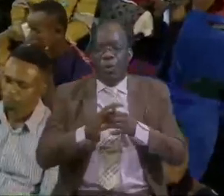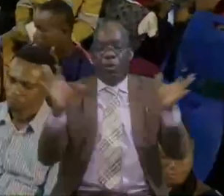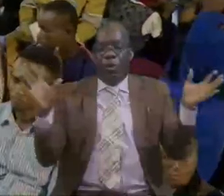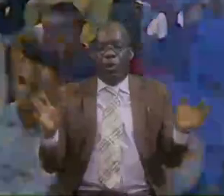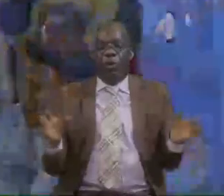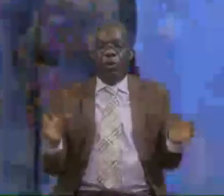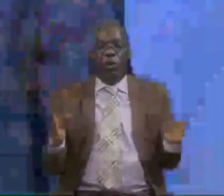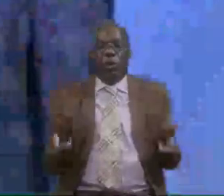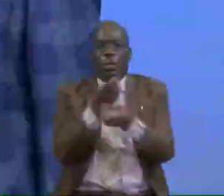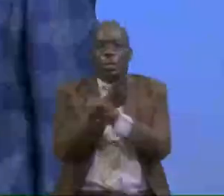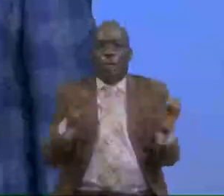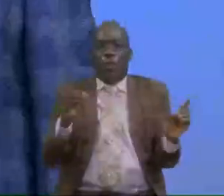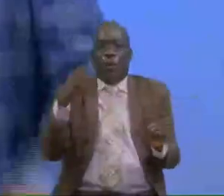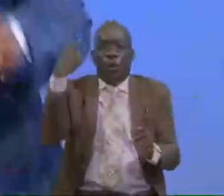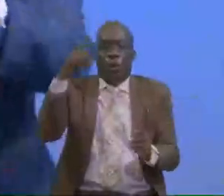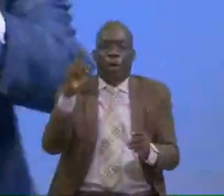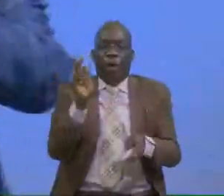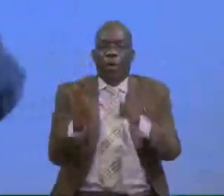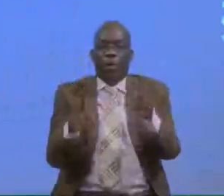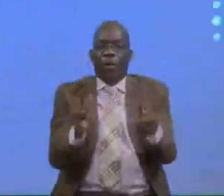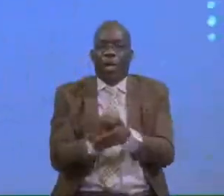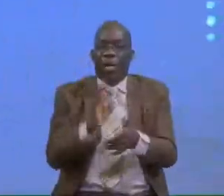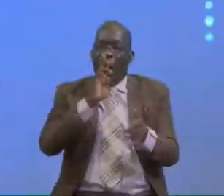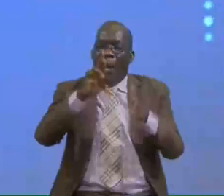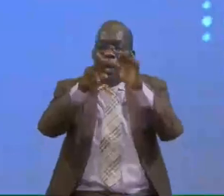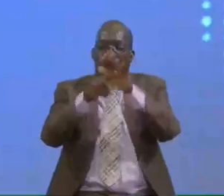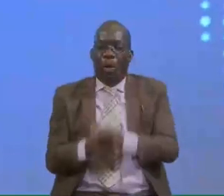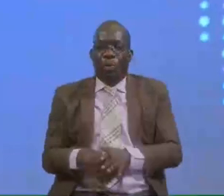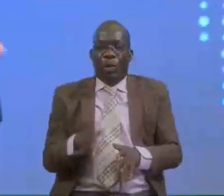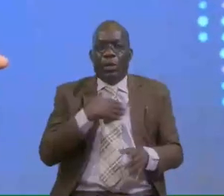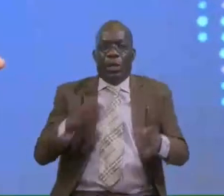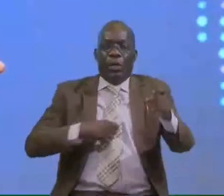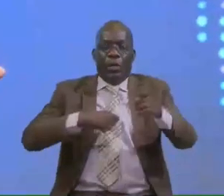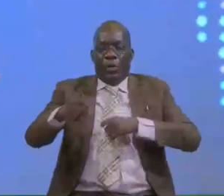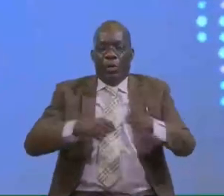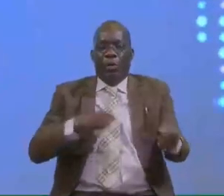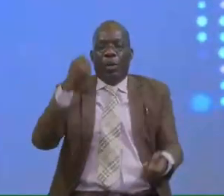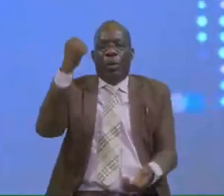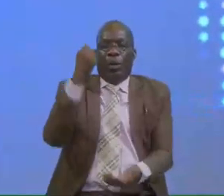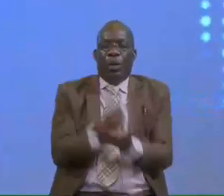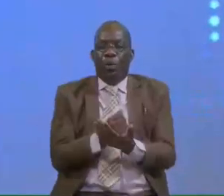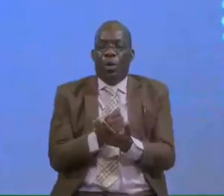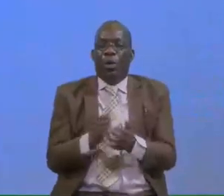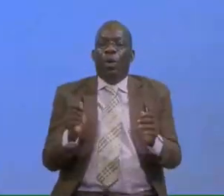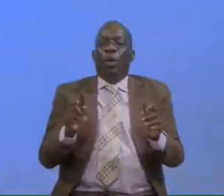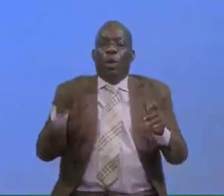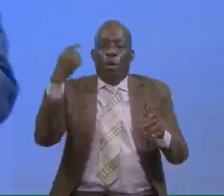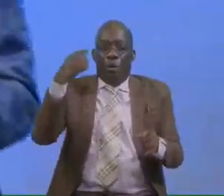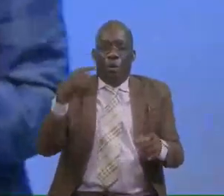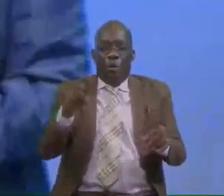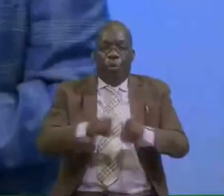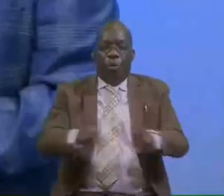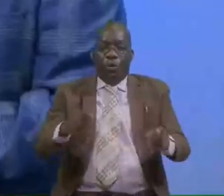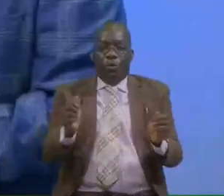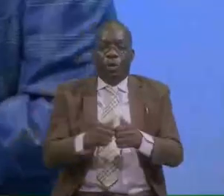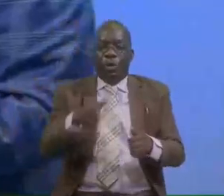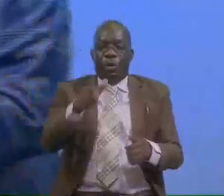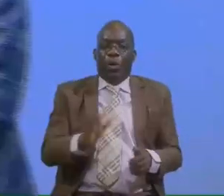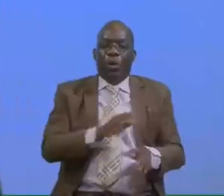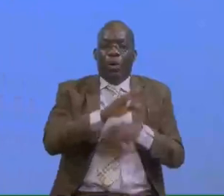Soulagement, la délivrance pour ceux qui sont opprimés, tourmentés. Mais à Dieu, tout est